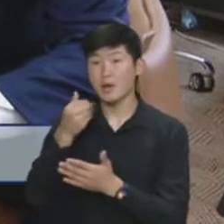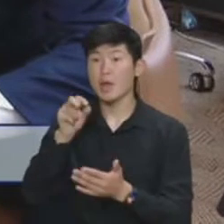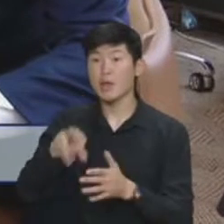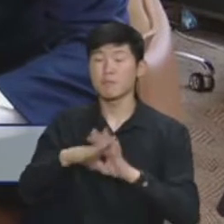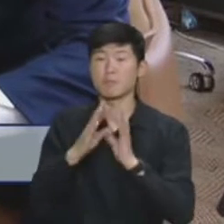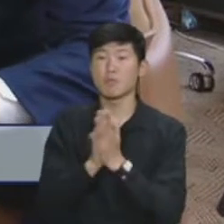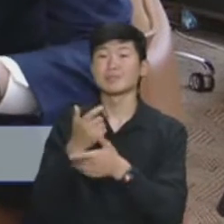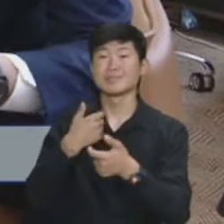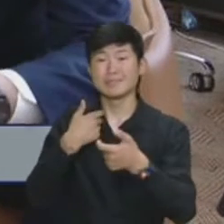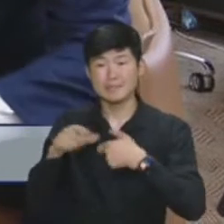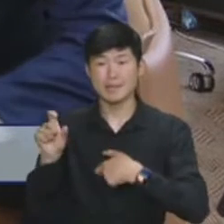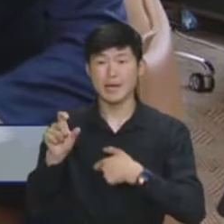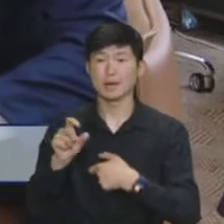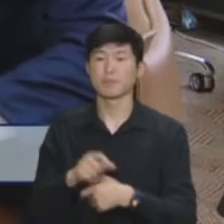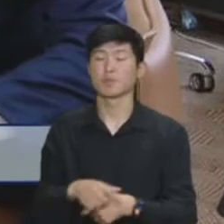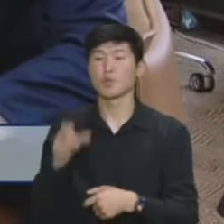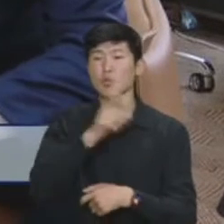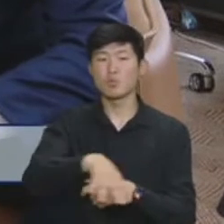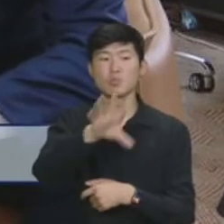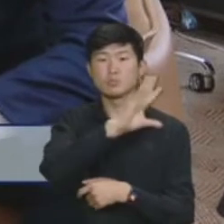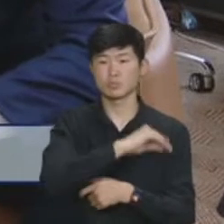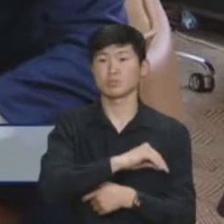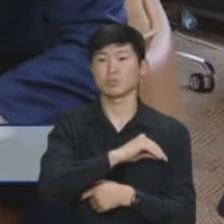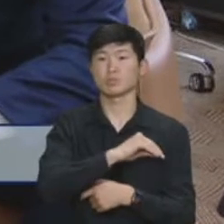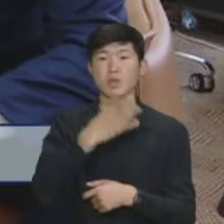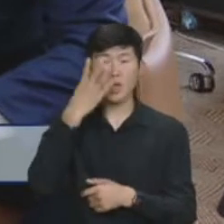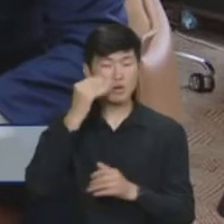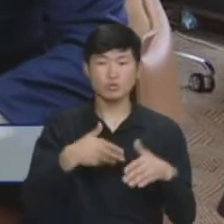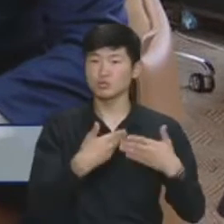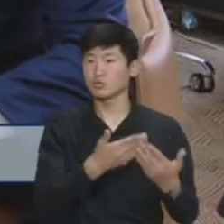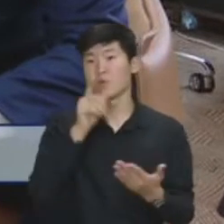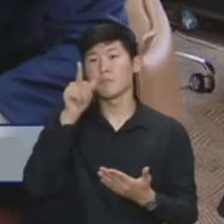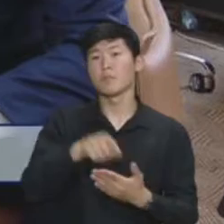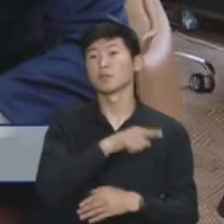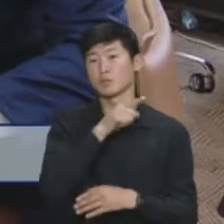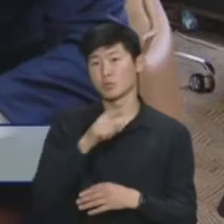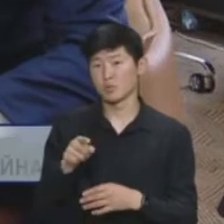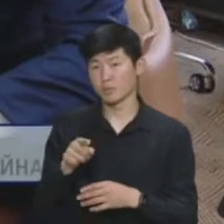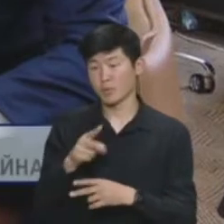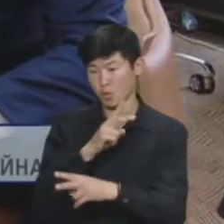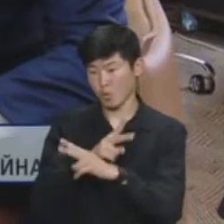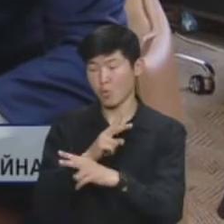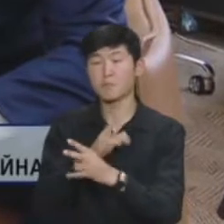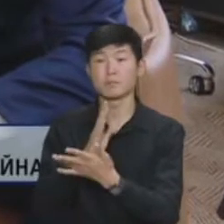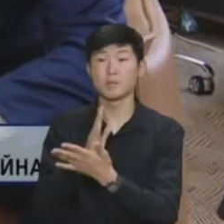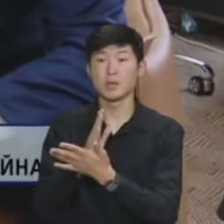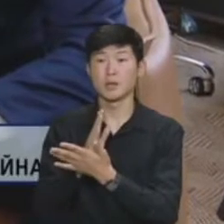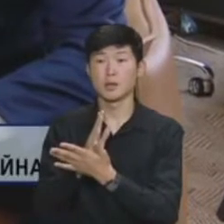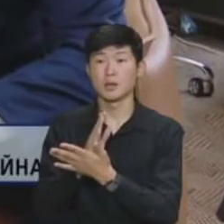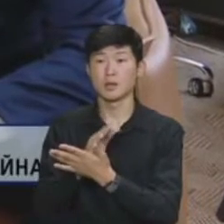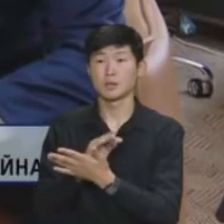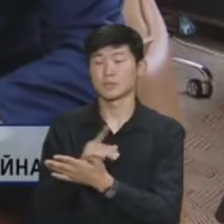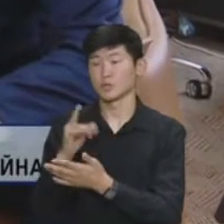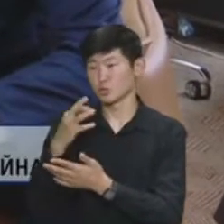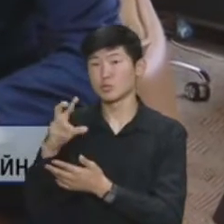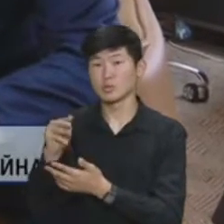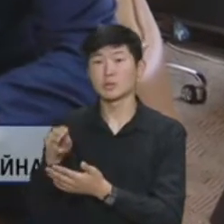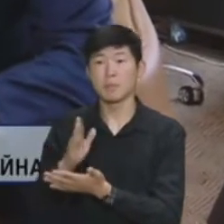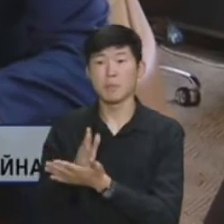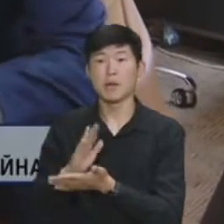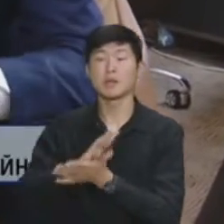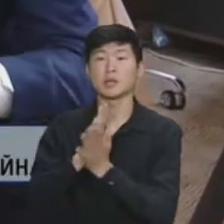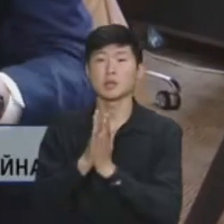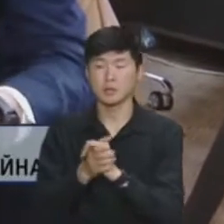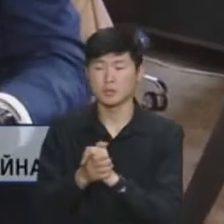эмийг зарж ард түмний ард иргэд эрсдэлд оруулж болохгүйсэн тийм хуулийн зал байгаа л да. Энэ зохицуулалтаа